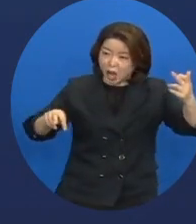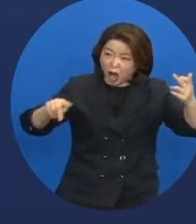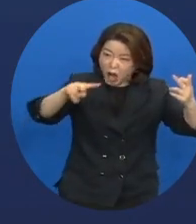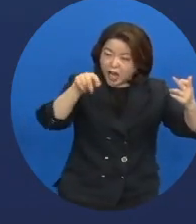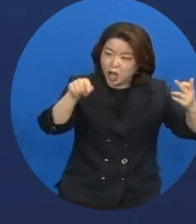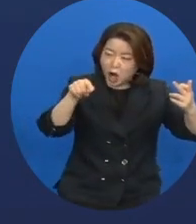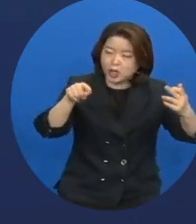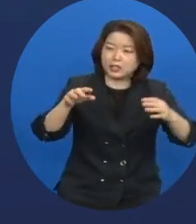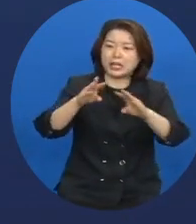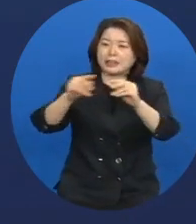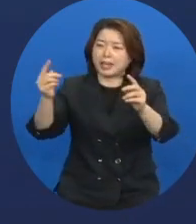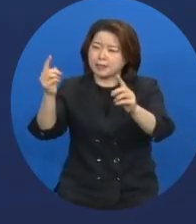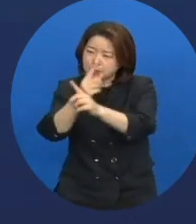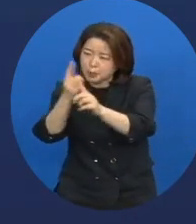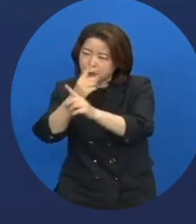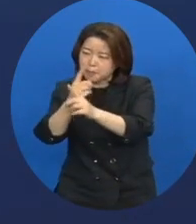개간하시오.